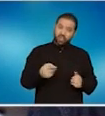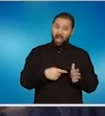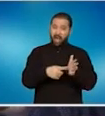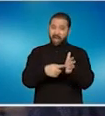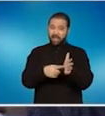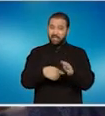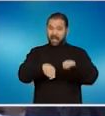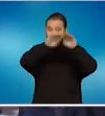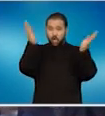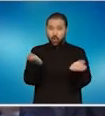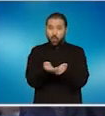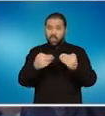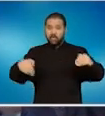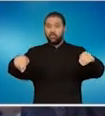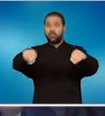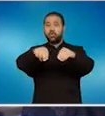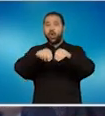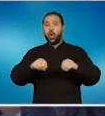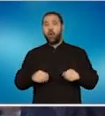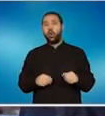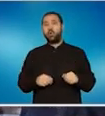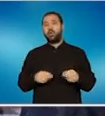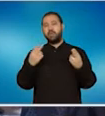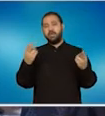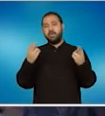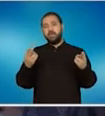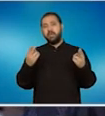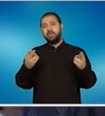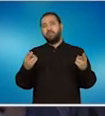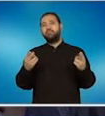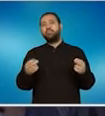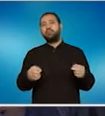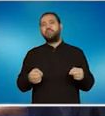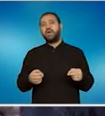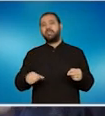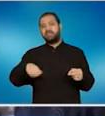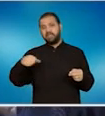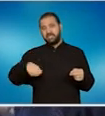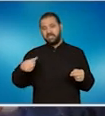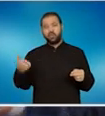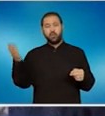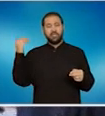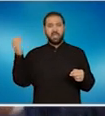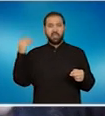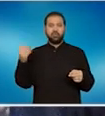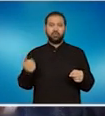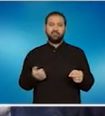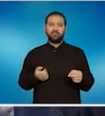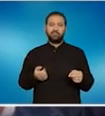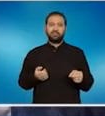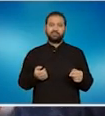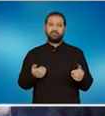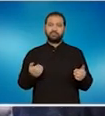a arătat lumii și nouă și oamenilor și mai ales generației tinere de atunci și a celor care nu prea, mă rog, mergem